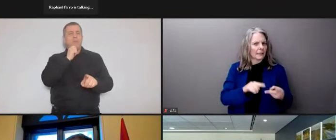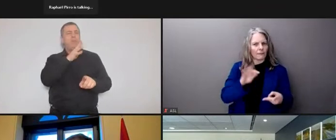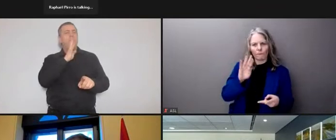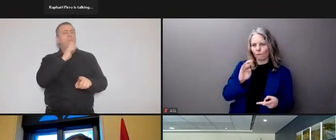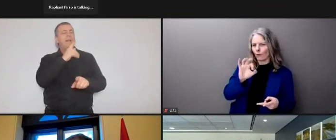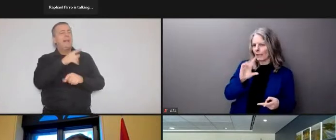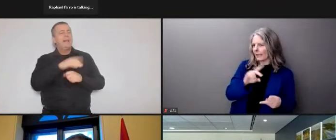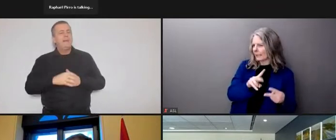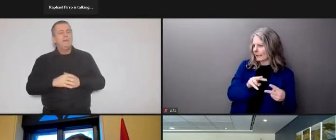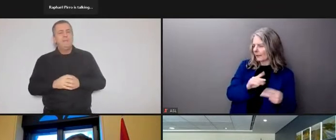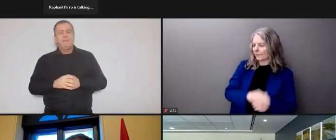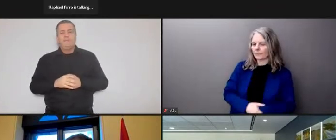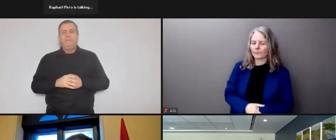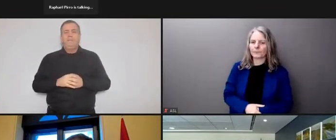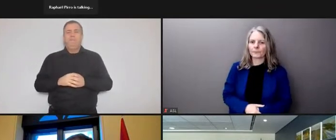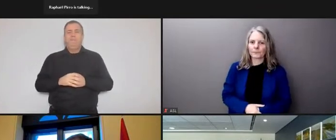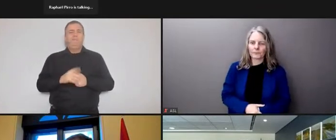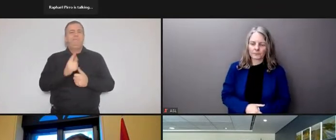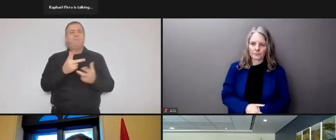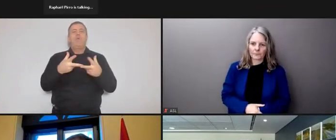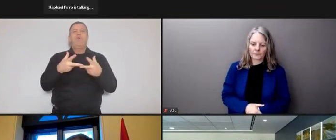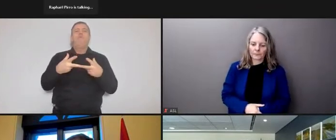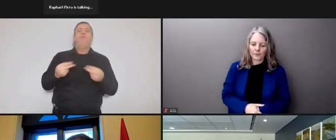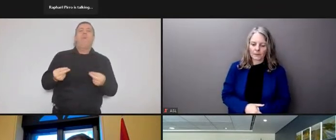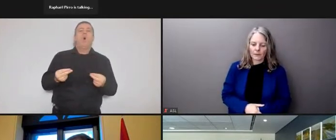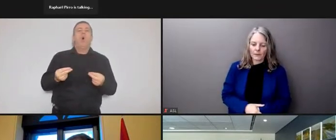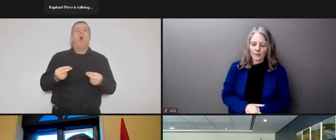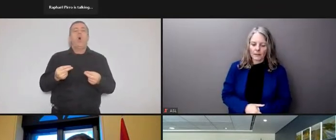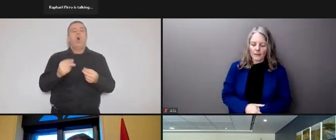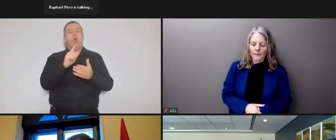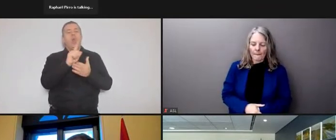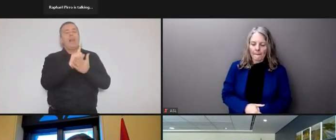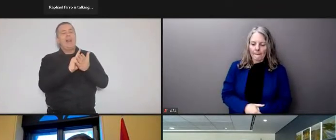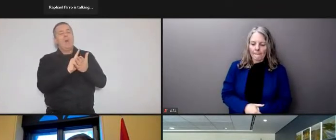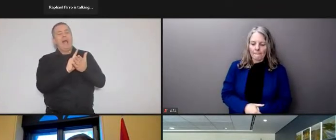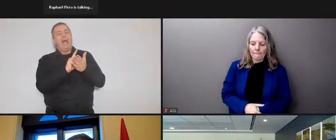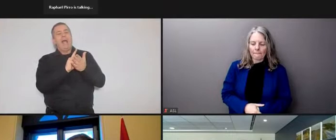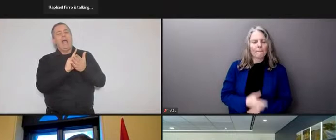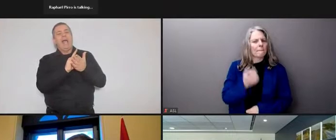dit que vous ne désirez pas que la loi soit